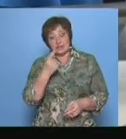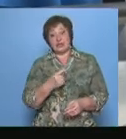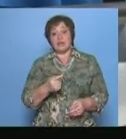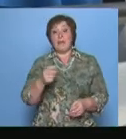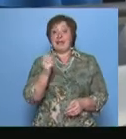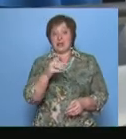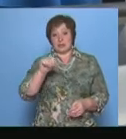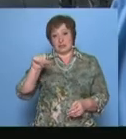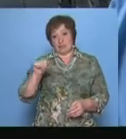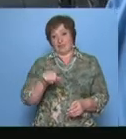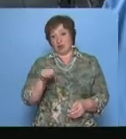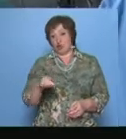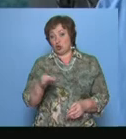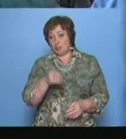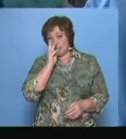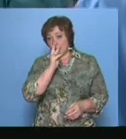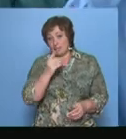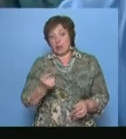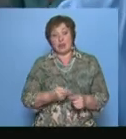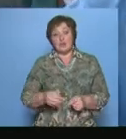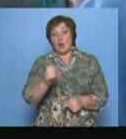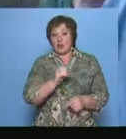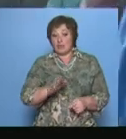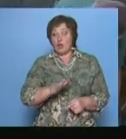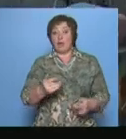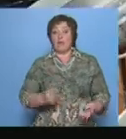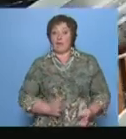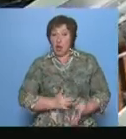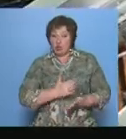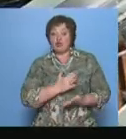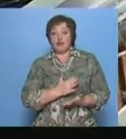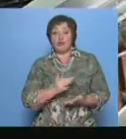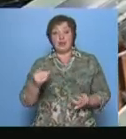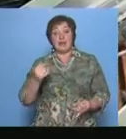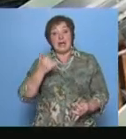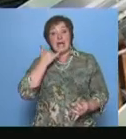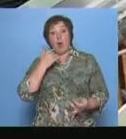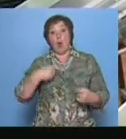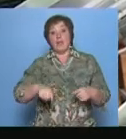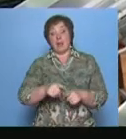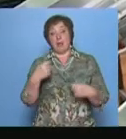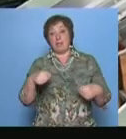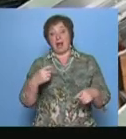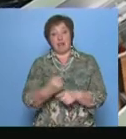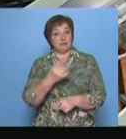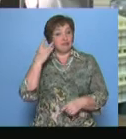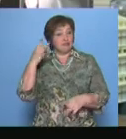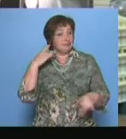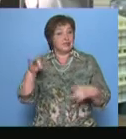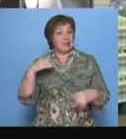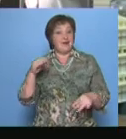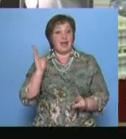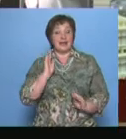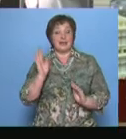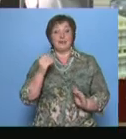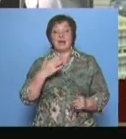Но новость о российских санкциях для Европы сыроделов воодушевила. Телефон отдела продаж разрывается от звонков. Наши